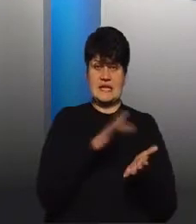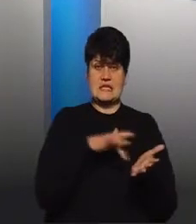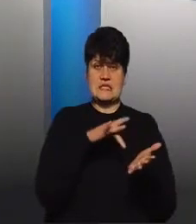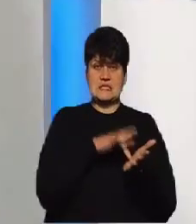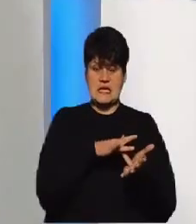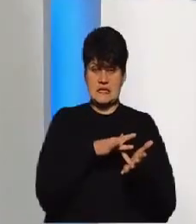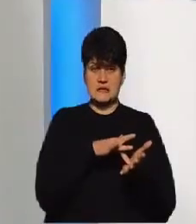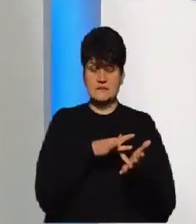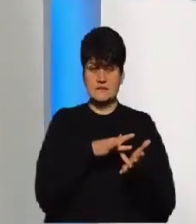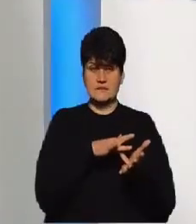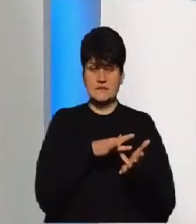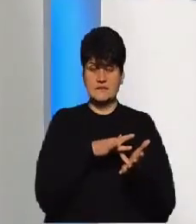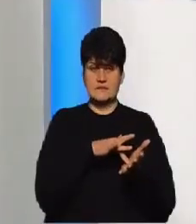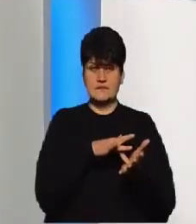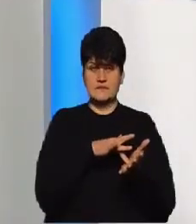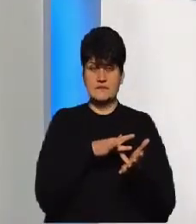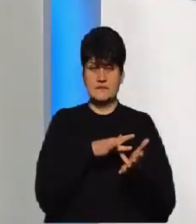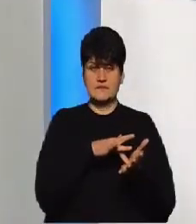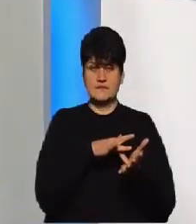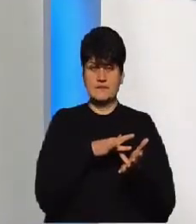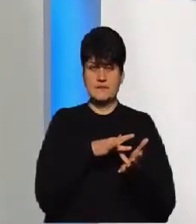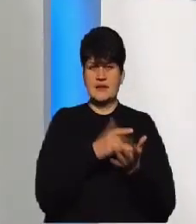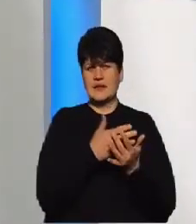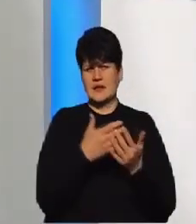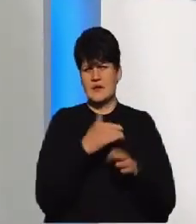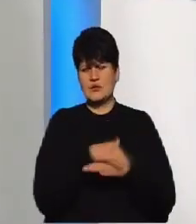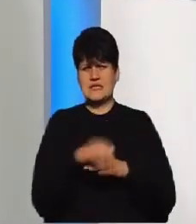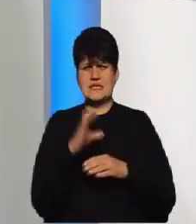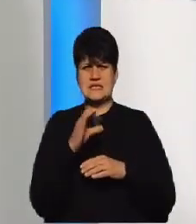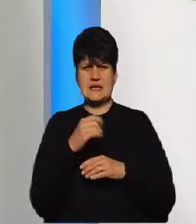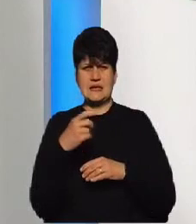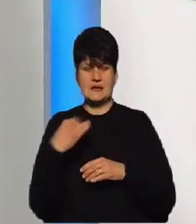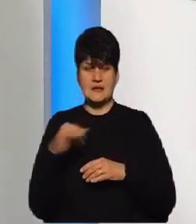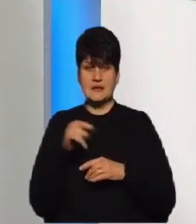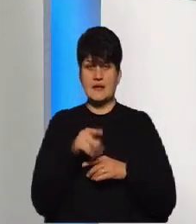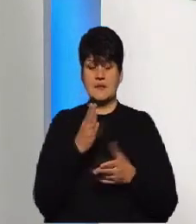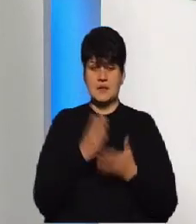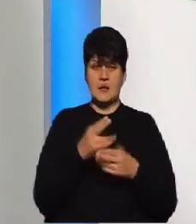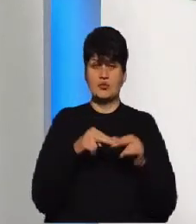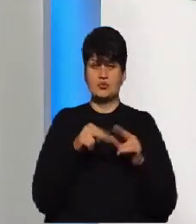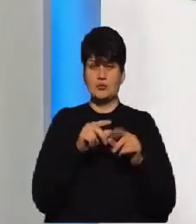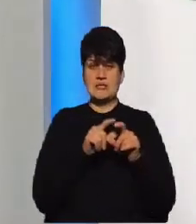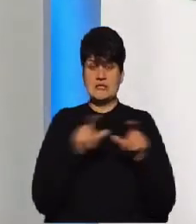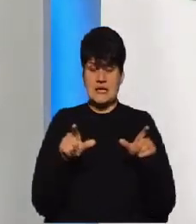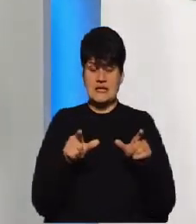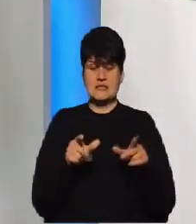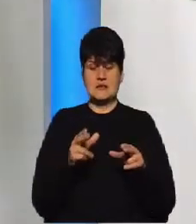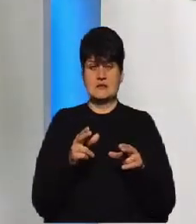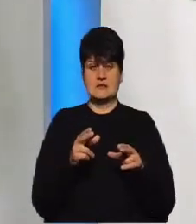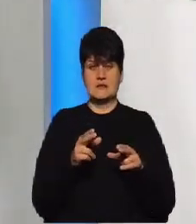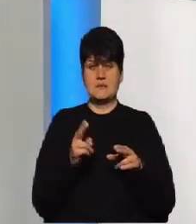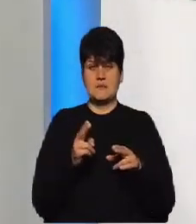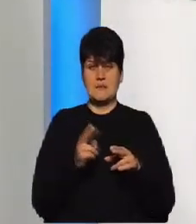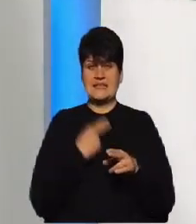частину деяких вулиць Східного, там є побудована станція знезалізної води діюча. Відповідно,